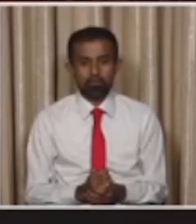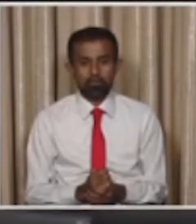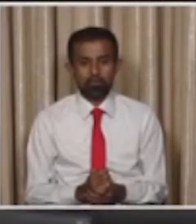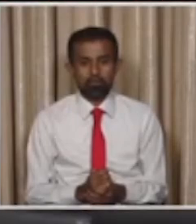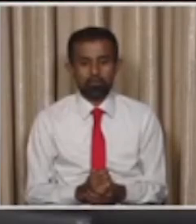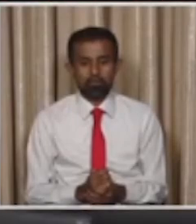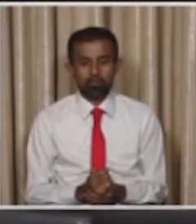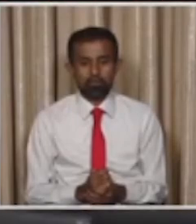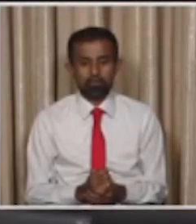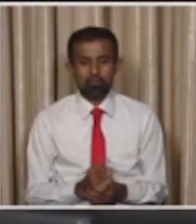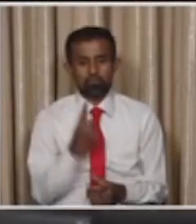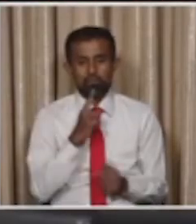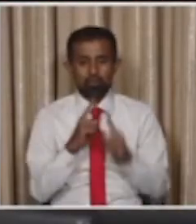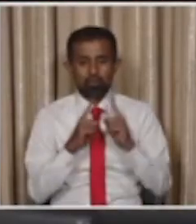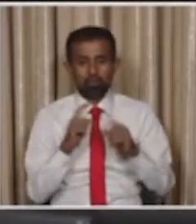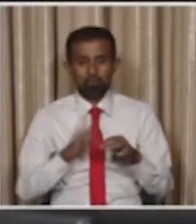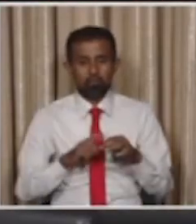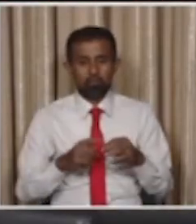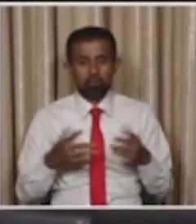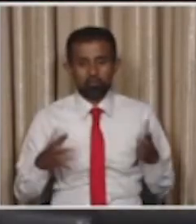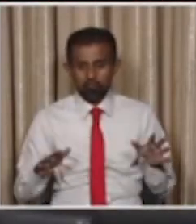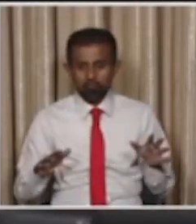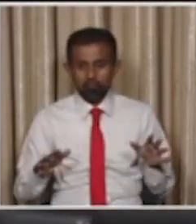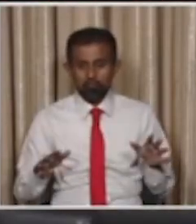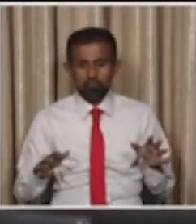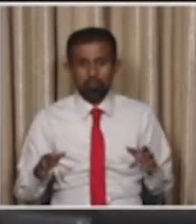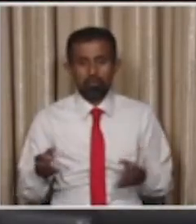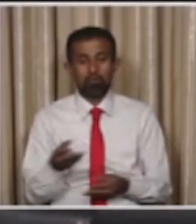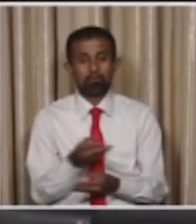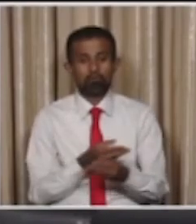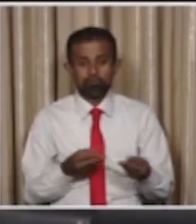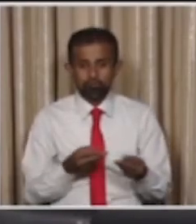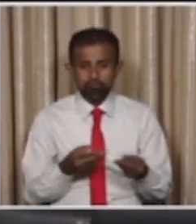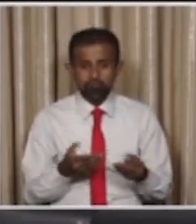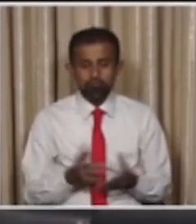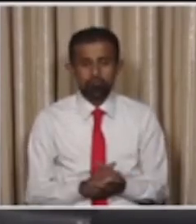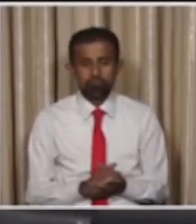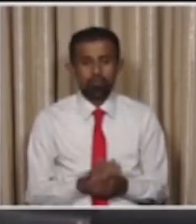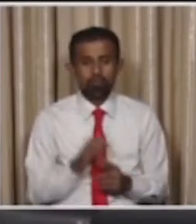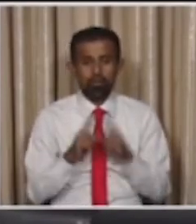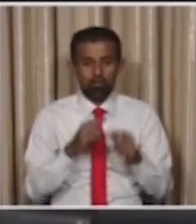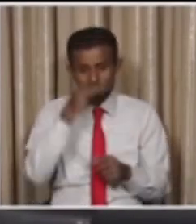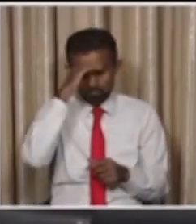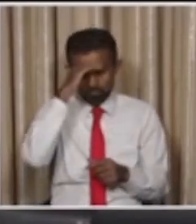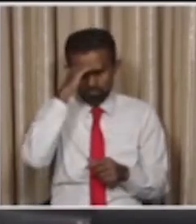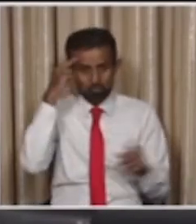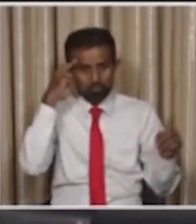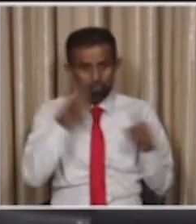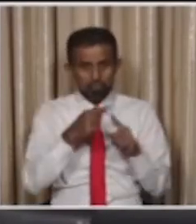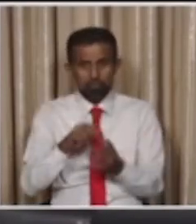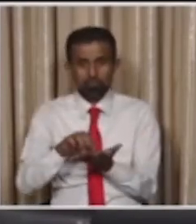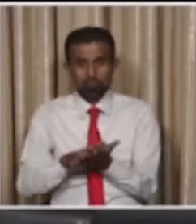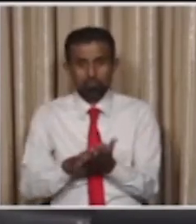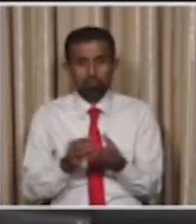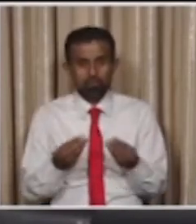කතානායකතුමනි, මුලින්ම ඔහොම කතා කරා නම් ප්‍රශ්නේ ඉවරයි. එතකොට මං කාටවත් චණ්ඩිපාත් දාලා දාන්නෙත් නැහැ. කරු කතානායකතුමනි, මේ සම්බන්ධයෙන් අපි තීන්දුව